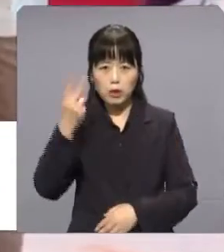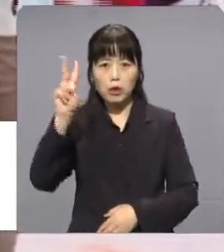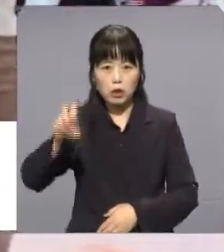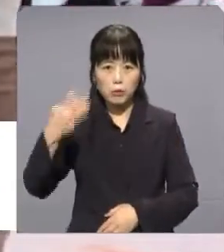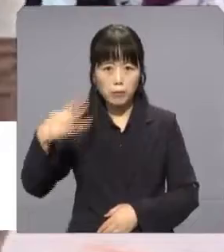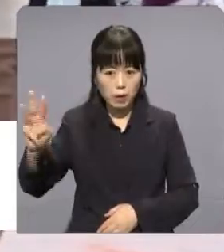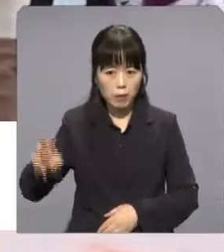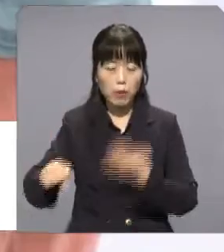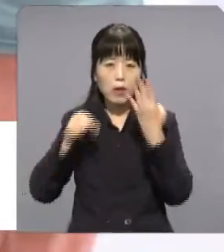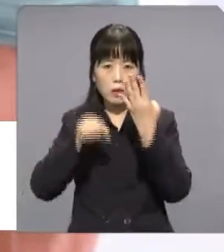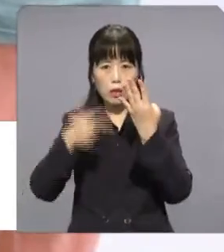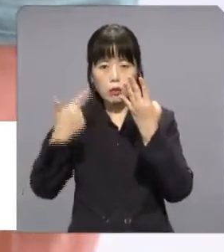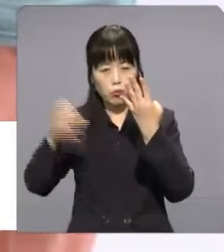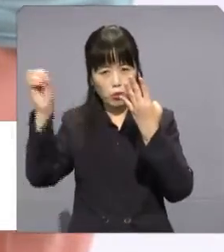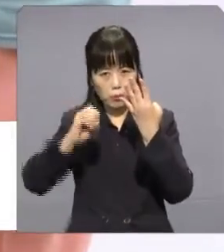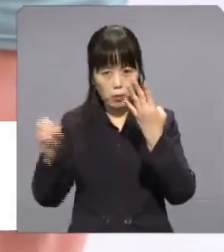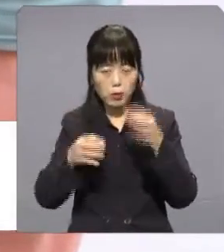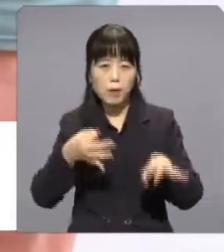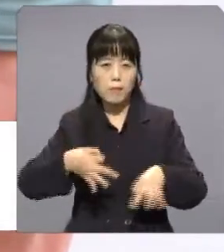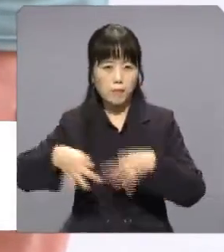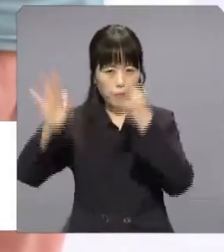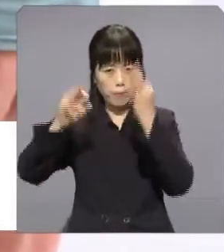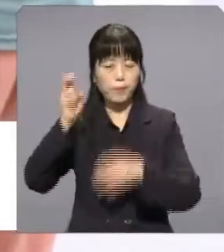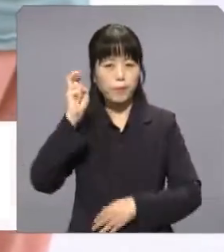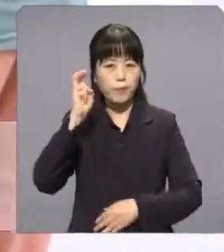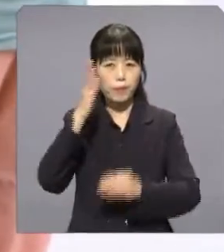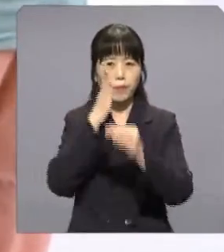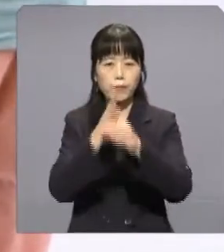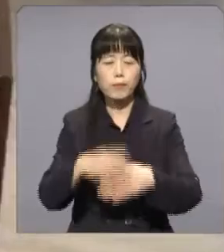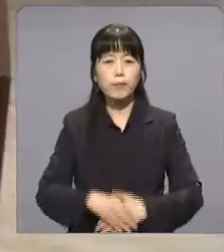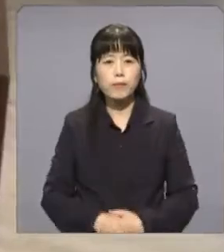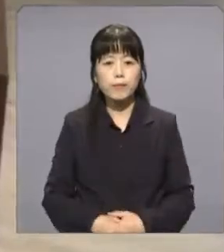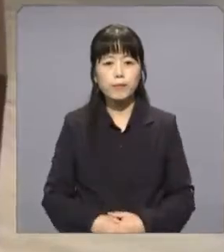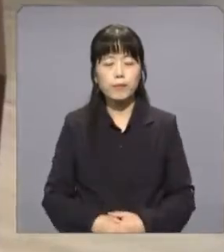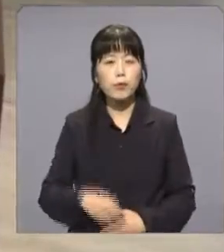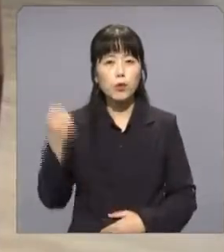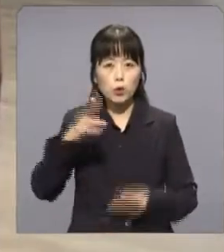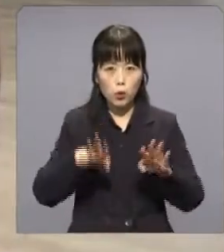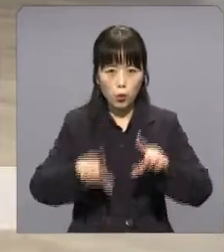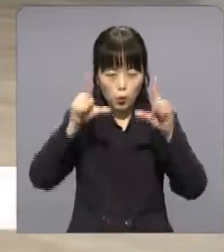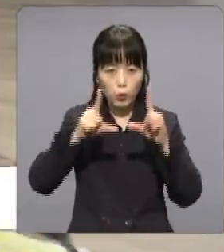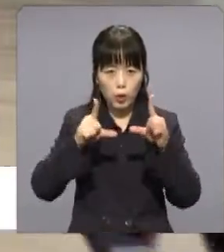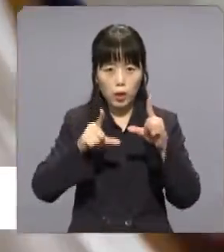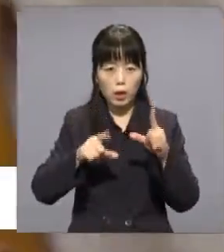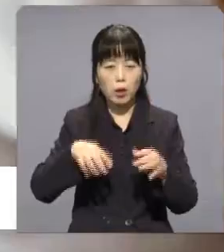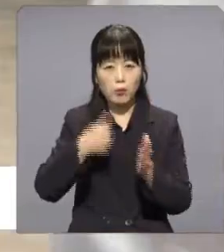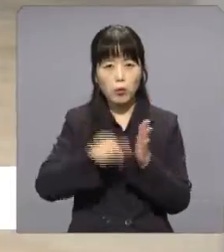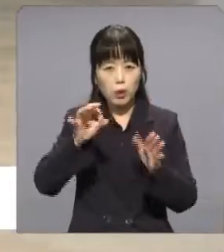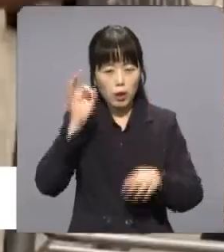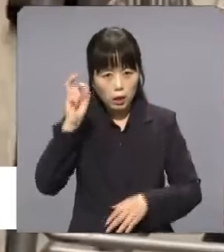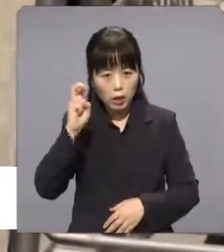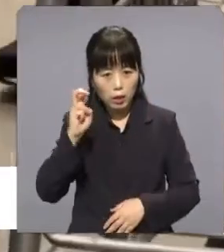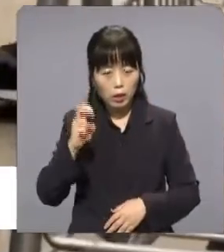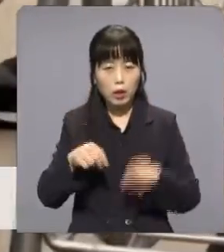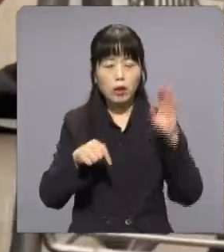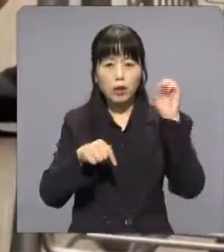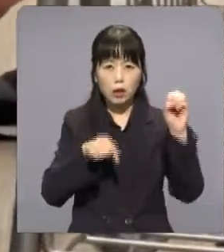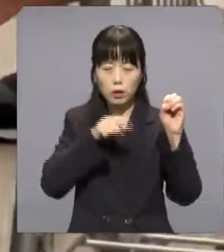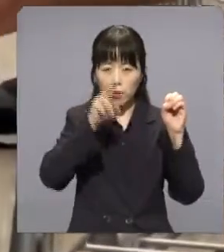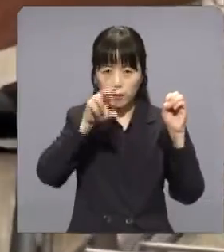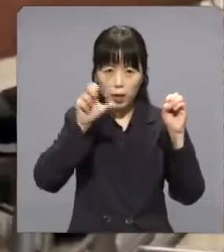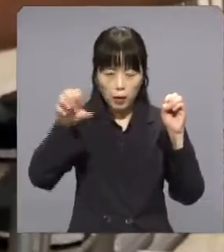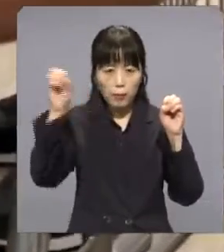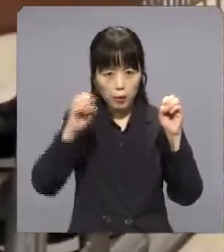2023년에는 4.6%까지 오를 것으로 내다보았습니다 또 올해 물가 전망치를 5.4%로 높이는